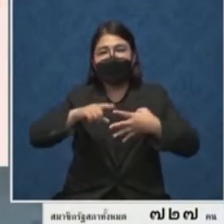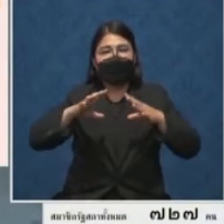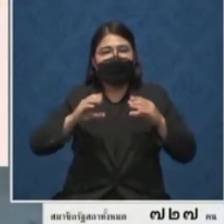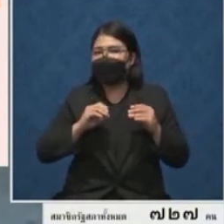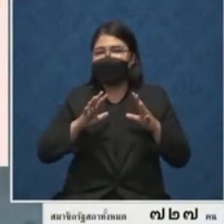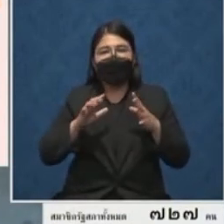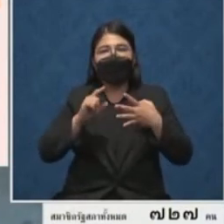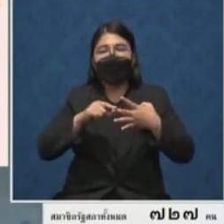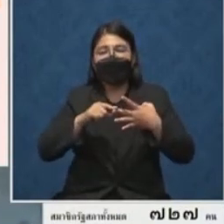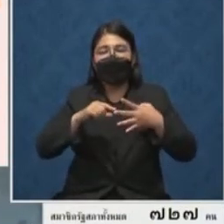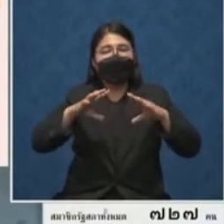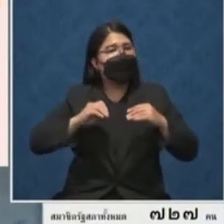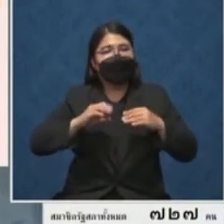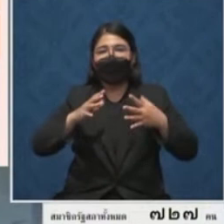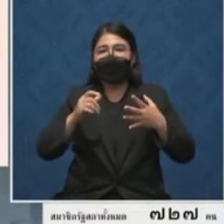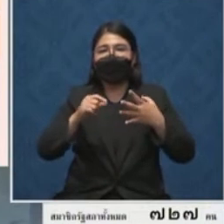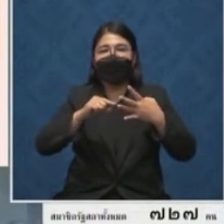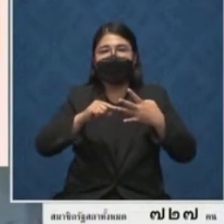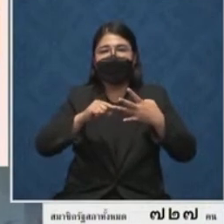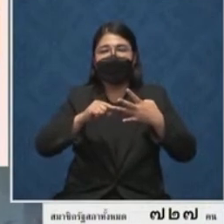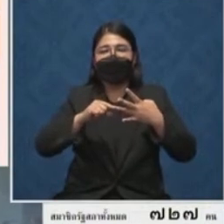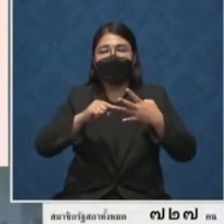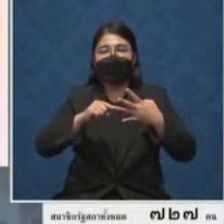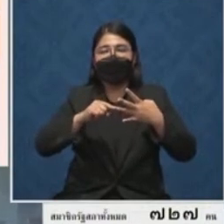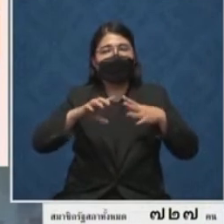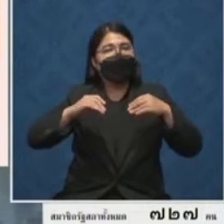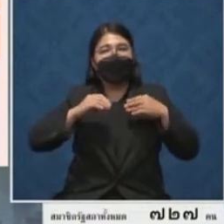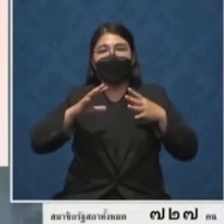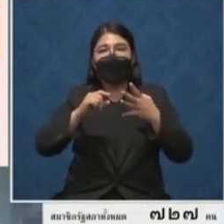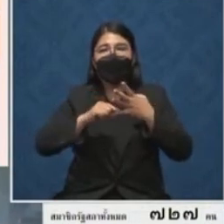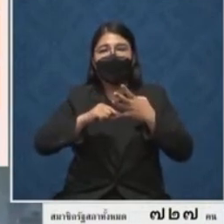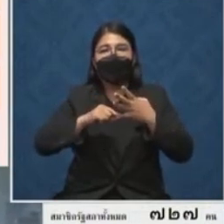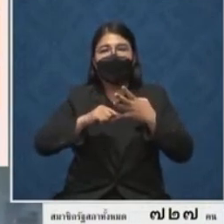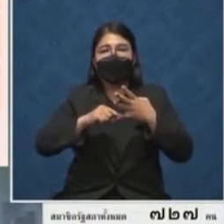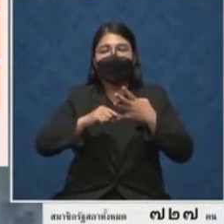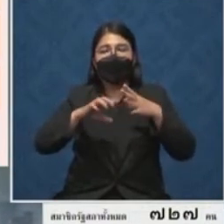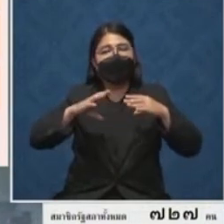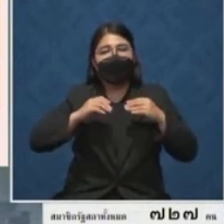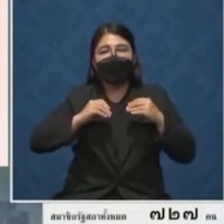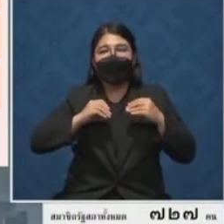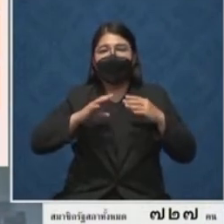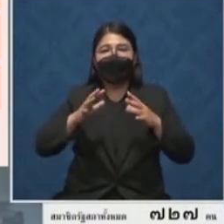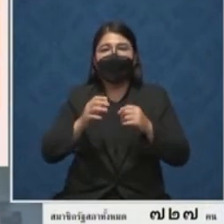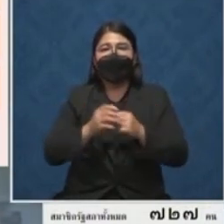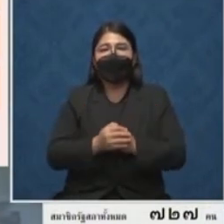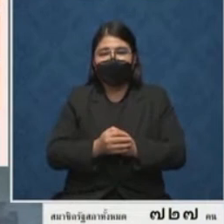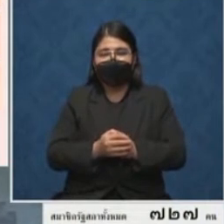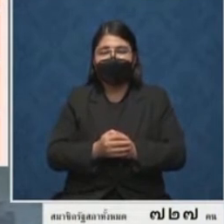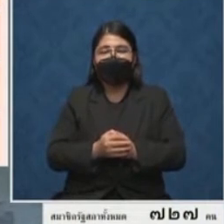การ3ไม่รับหลักการและ4ไม่รับหลักการครับ